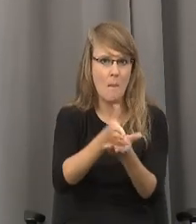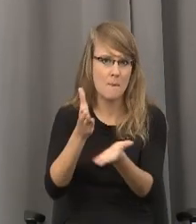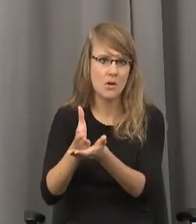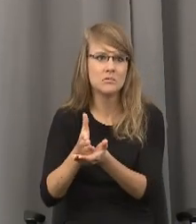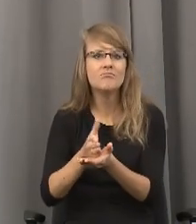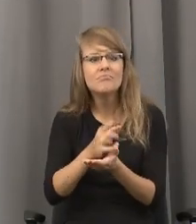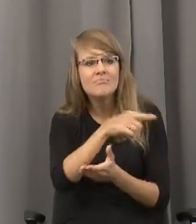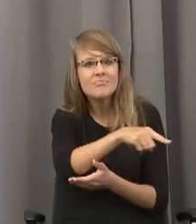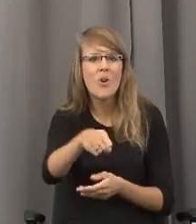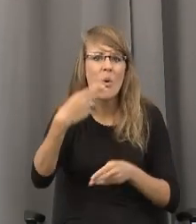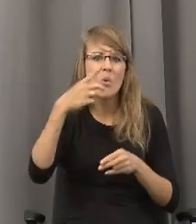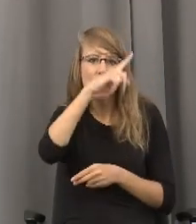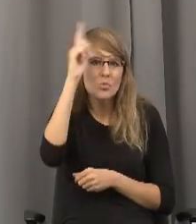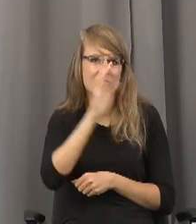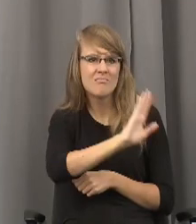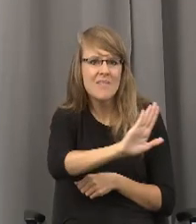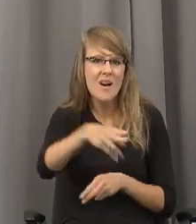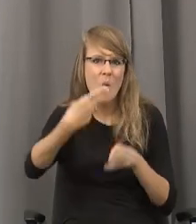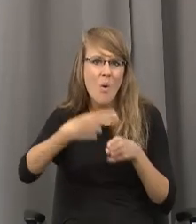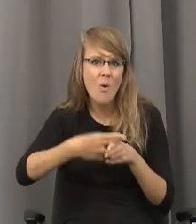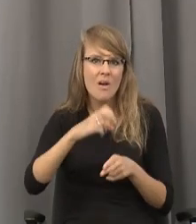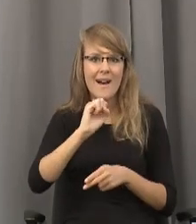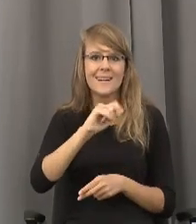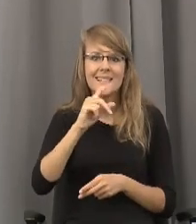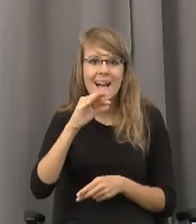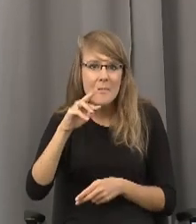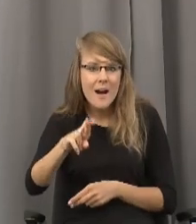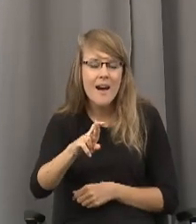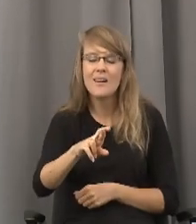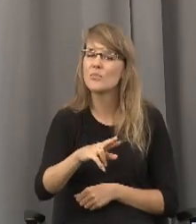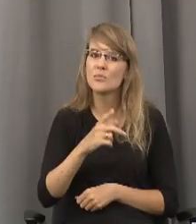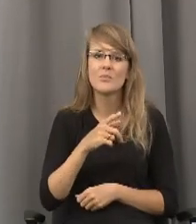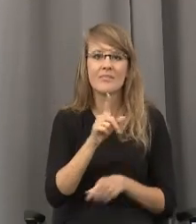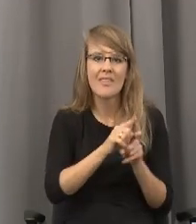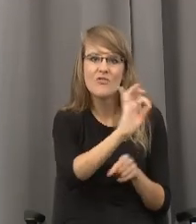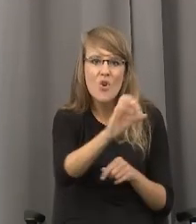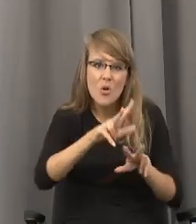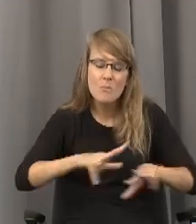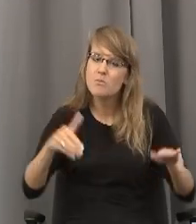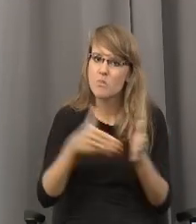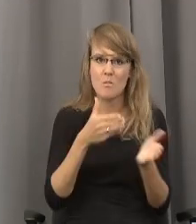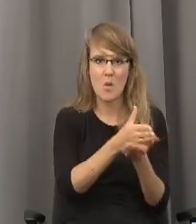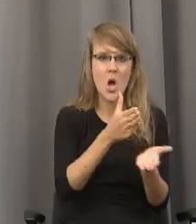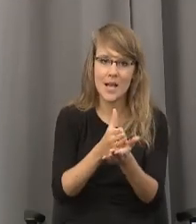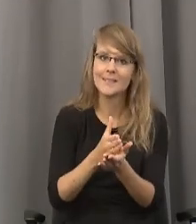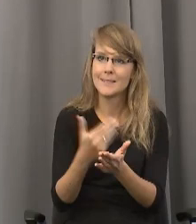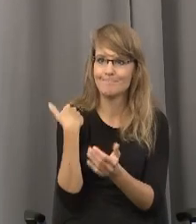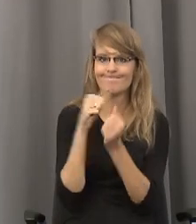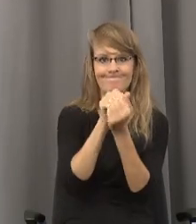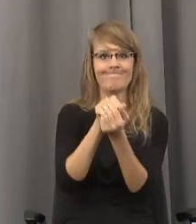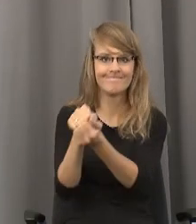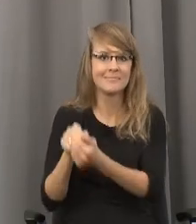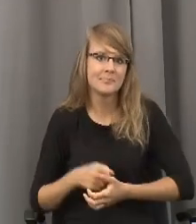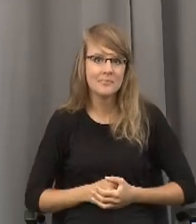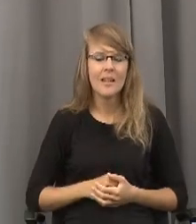ludziom z chorobą Alzheimera i innymi odtępieniami i ich rodzinom. Kim